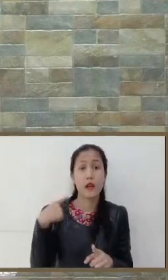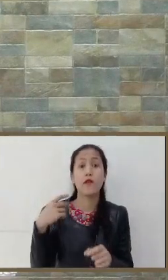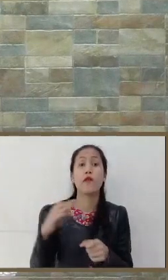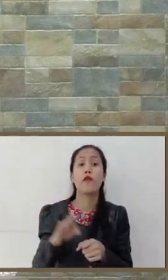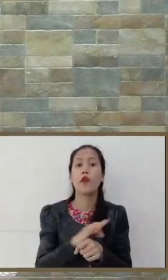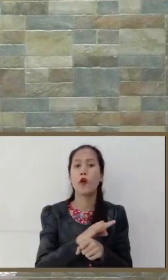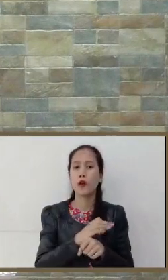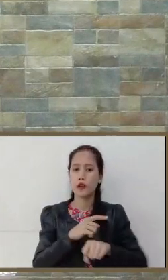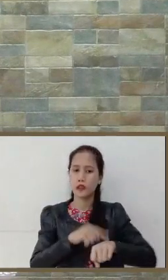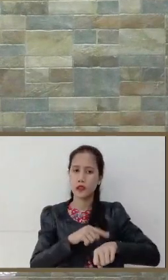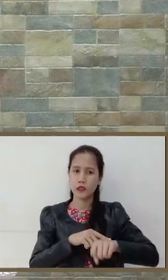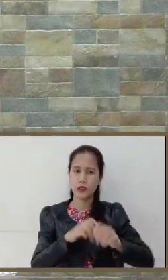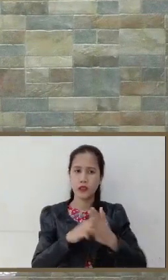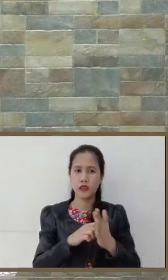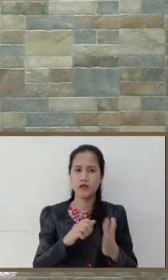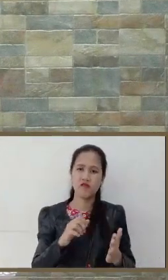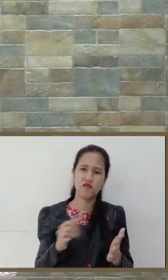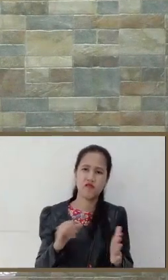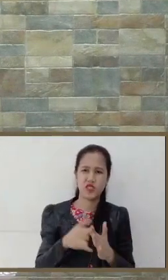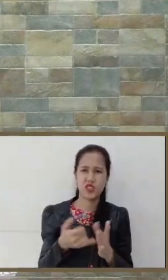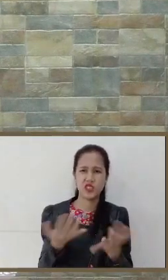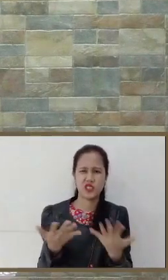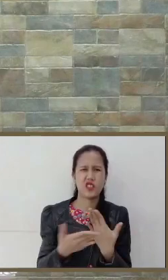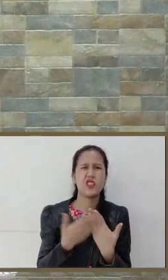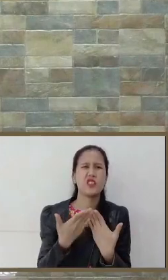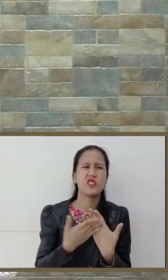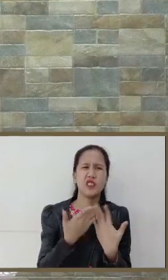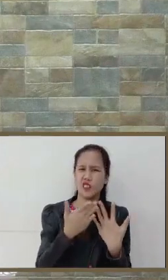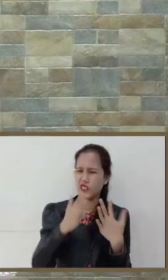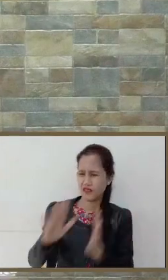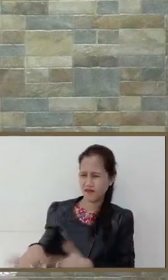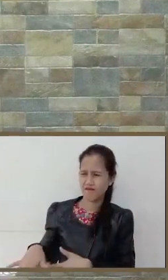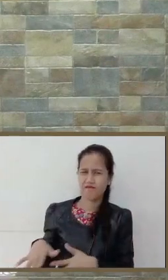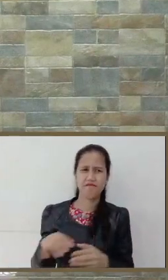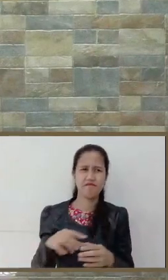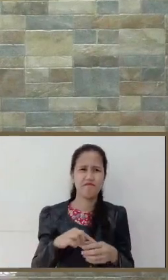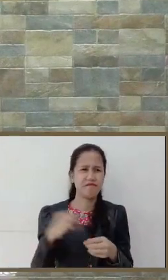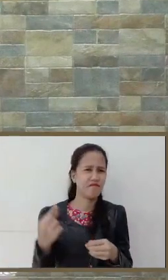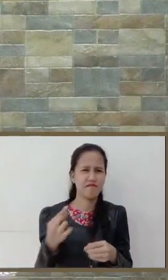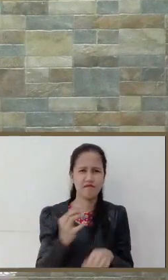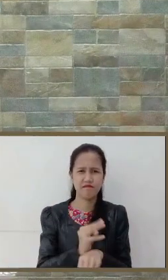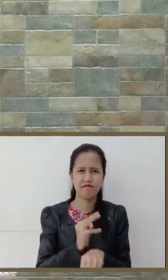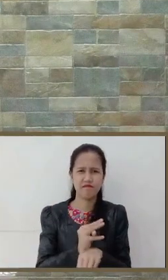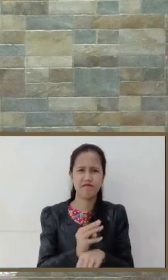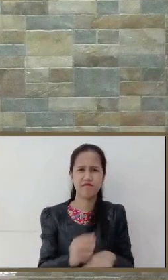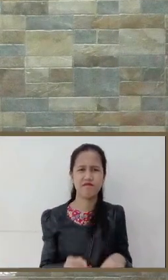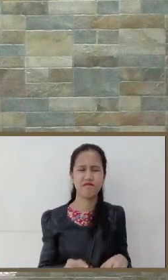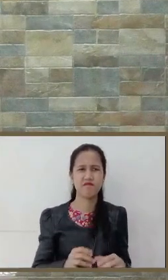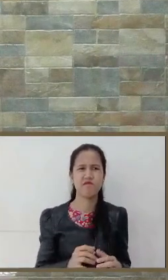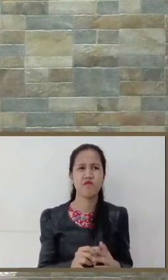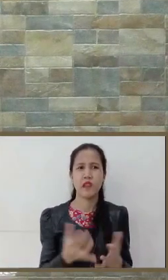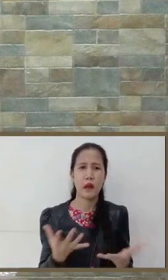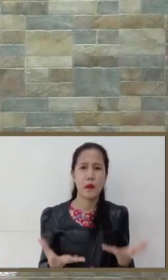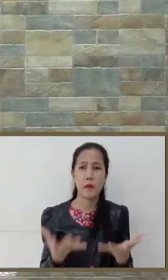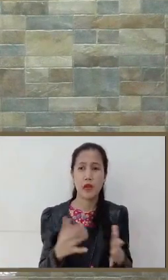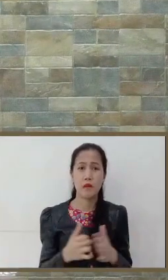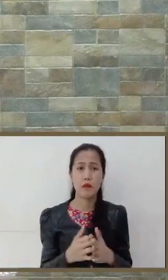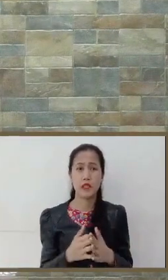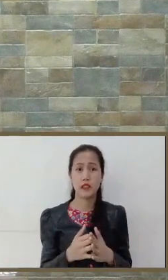ng buhay sa Panginoon na napaka-easy lang na iwan ang gawain ng Panginoon. Napahiya lang, na-correct lang ng man of God, na-correct lang ng